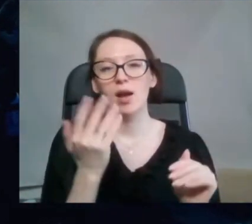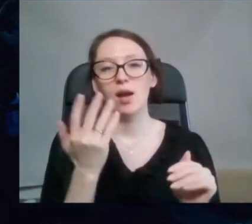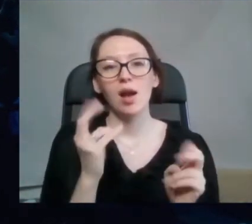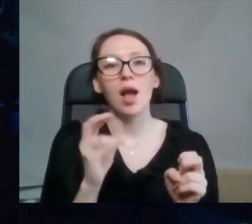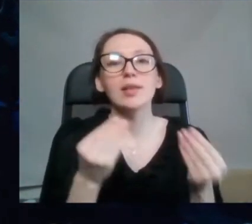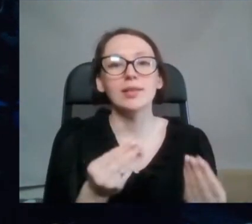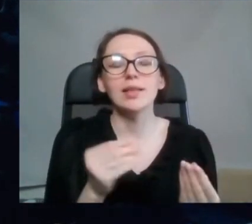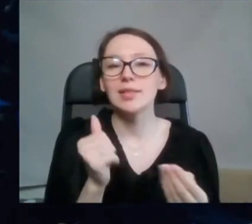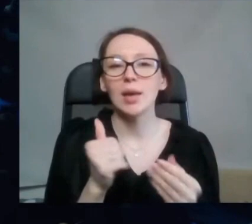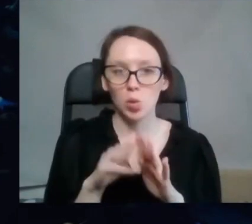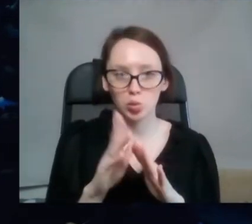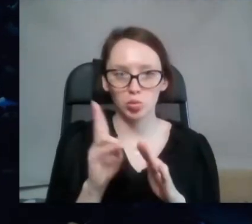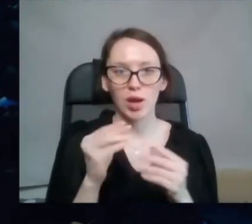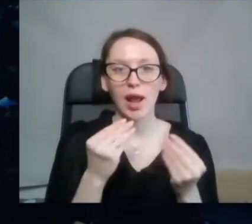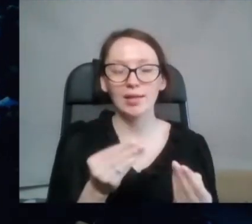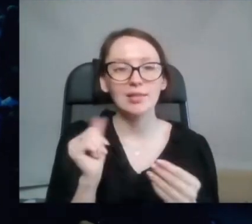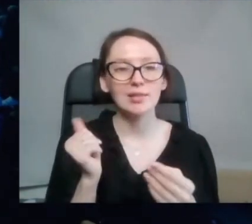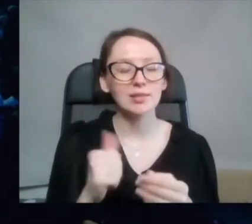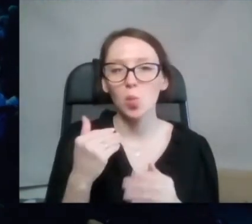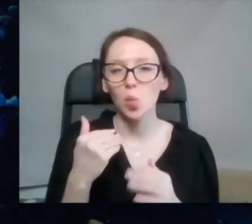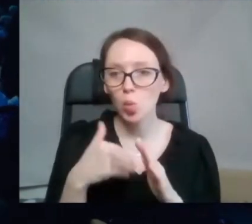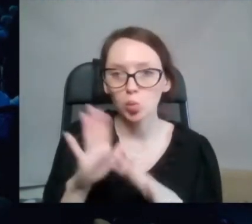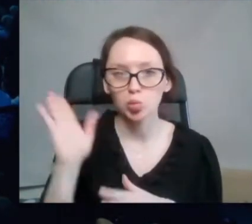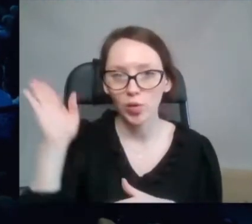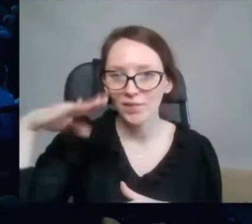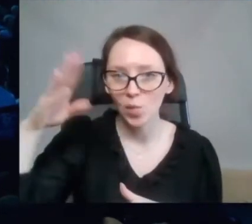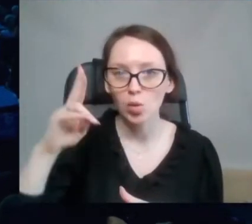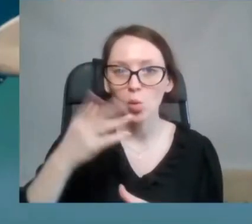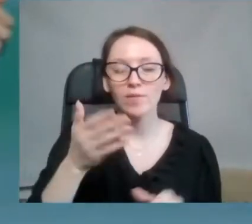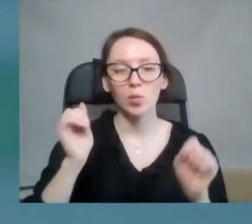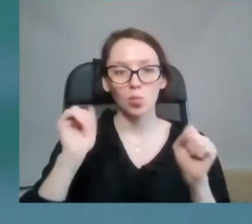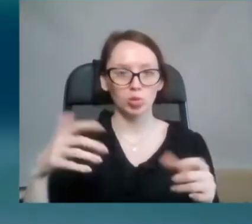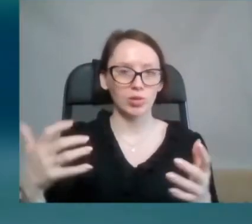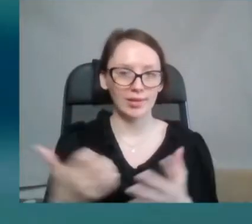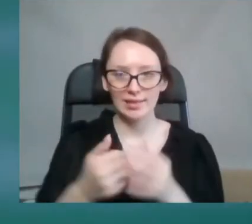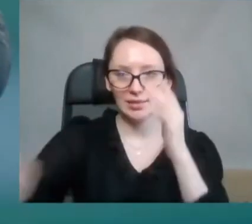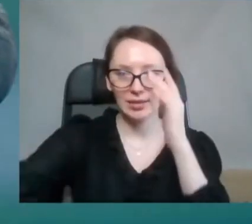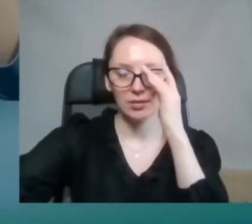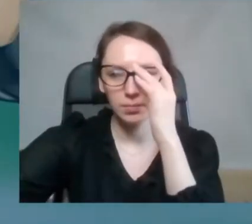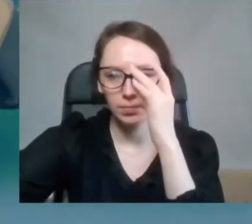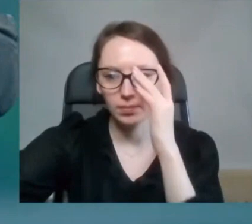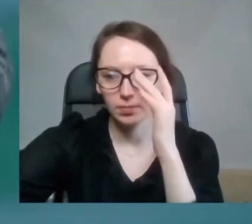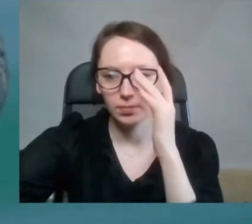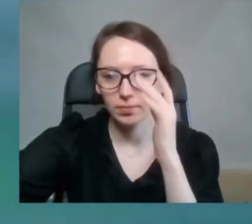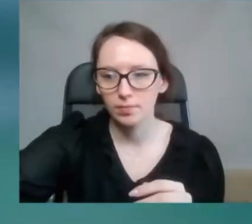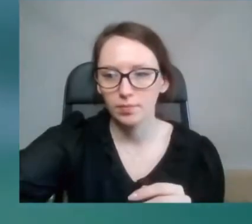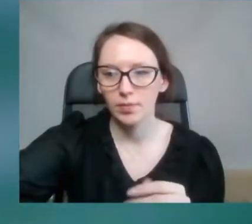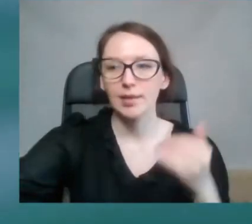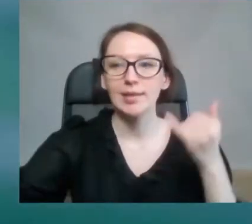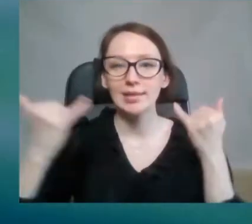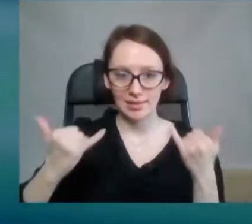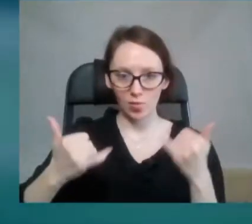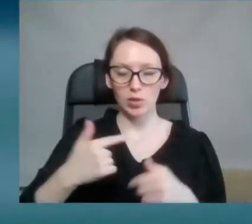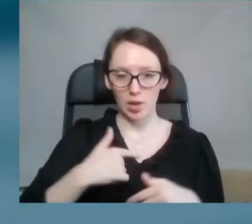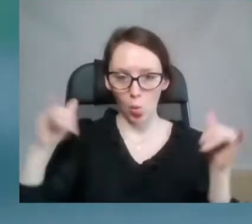Как дать им самую лучшую воду, которую вы только можете найти? Сегодня, я уверена, вы